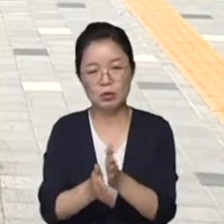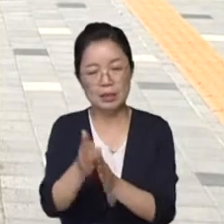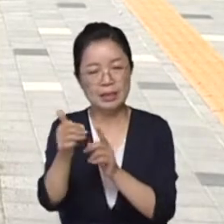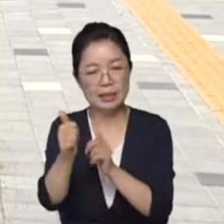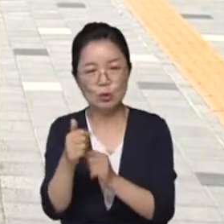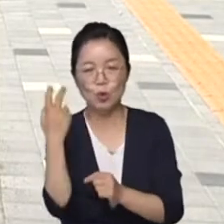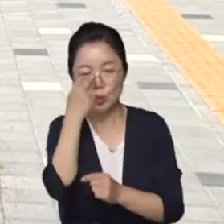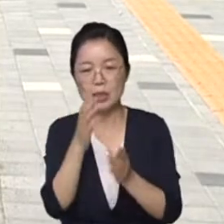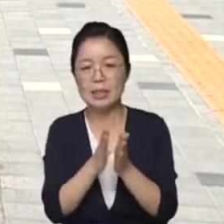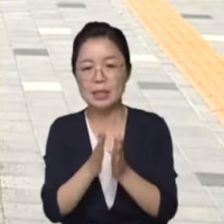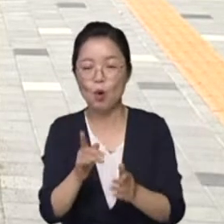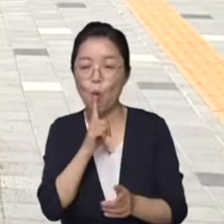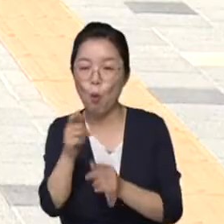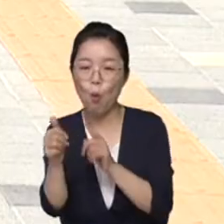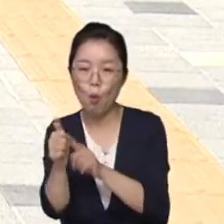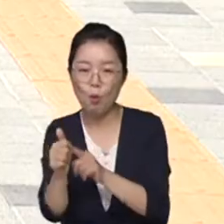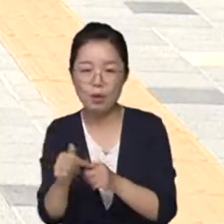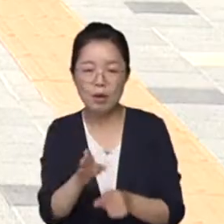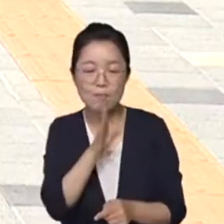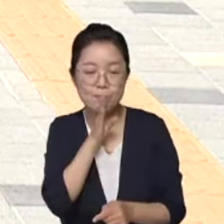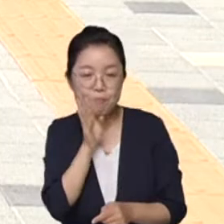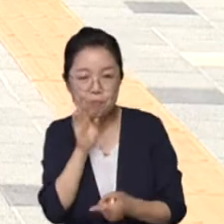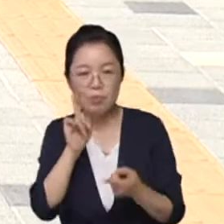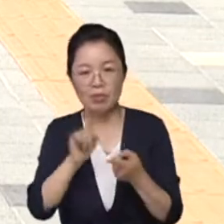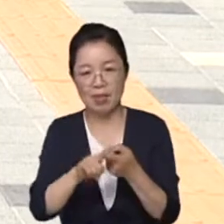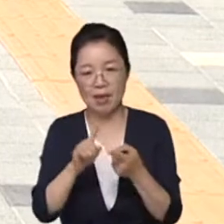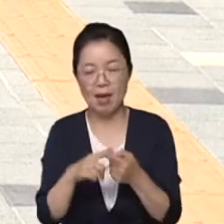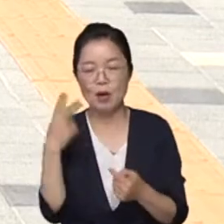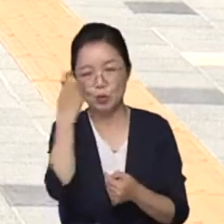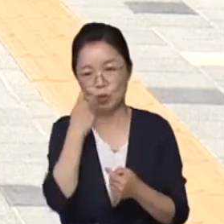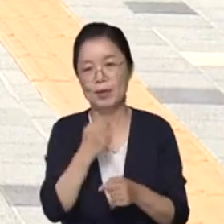최근 고소인을 불러 사실관계를 확인했습니다.